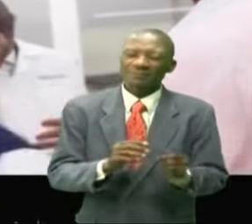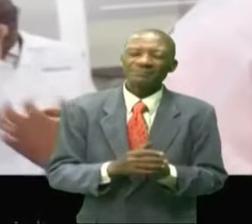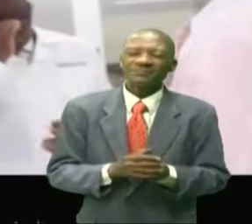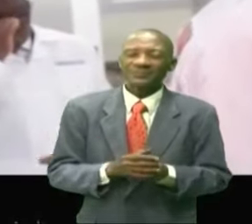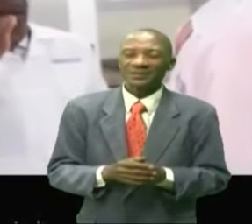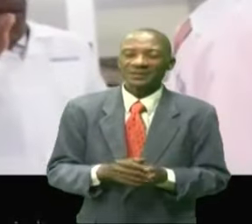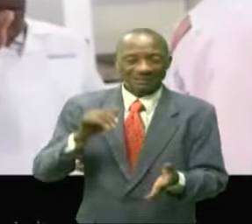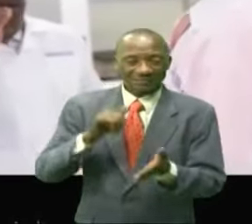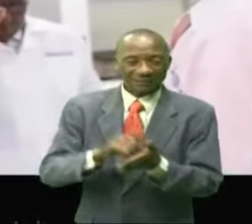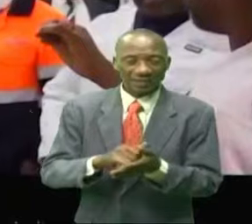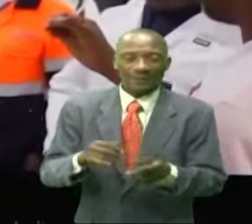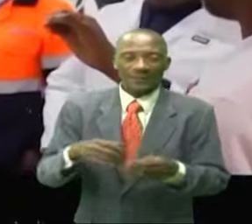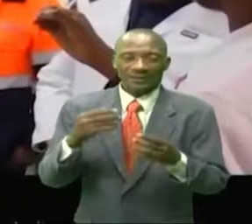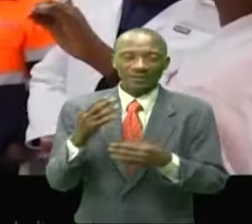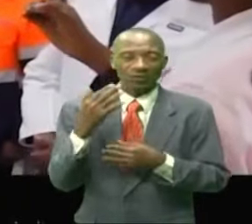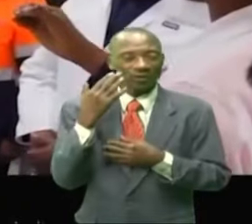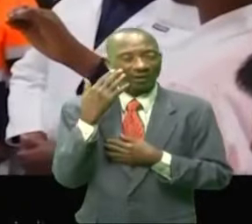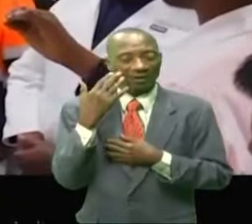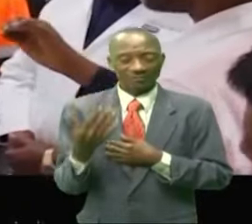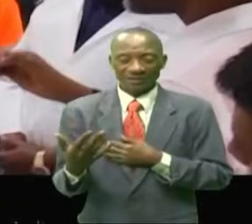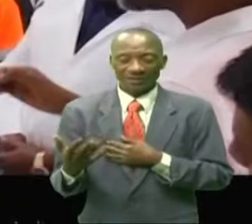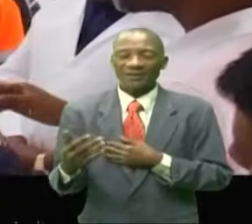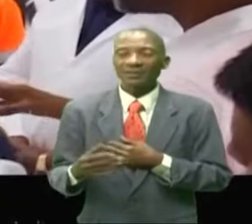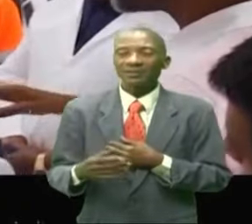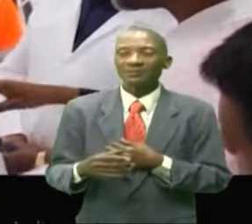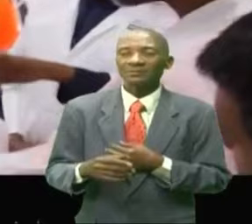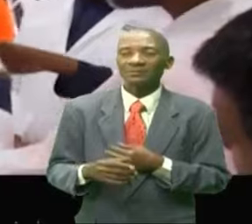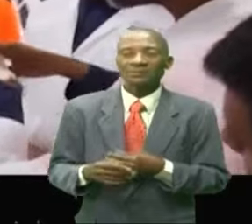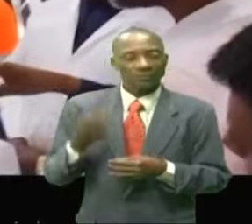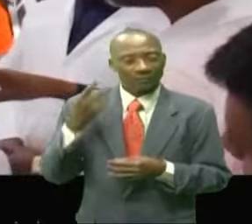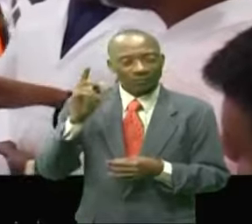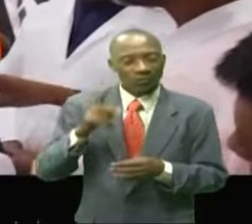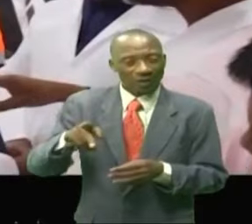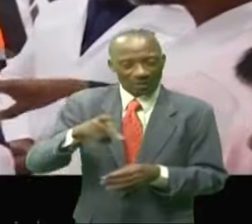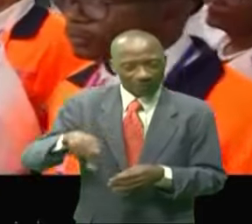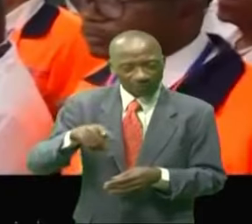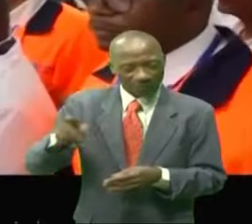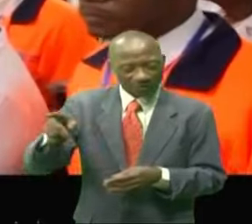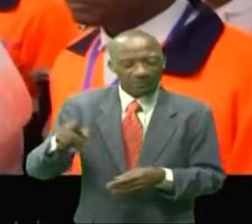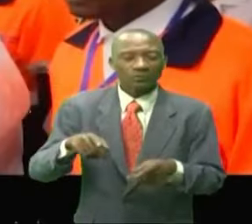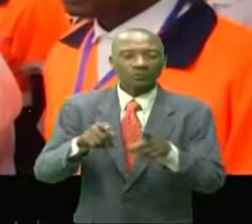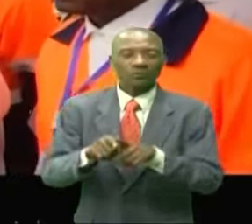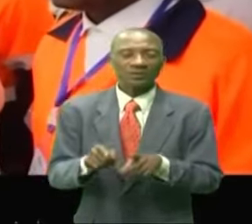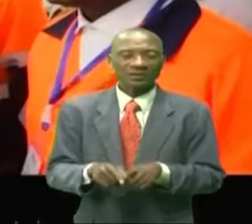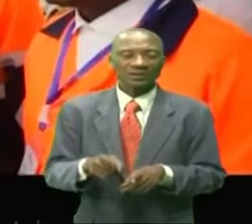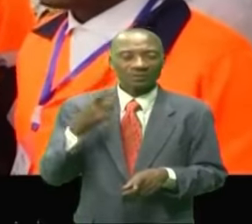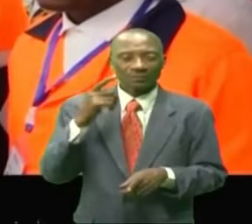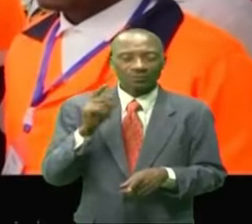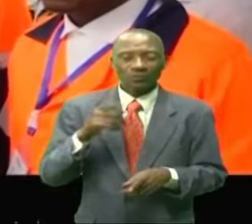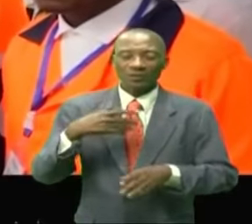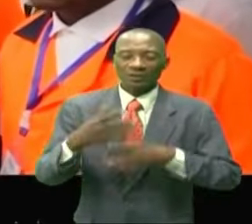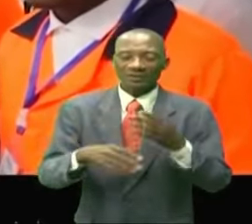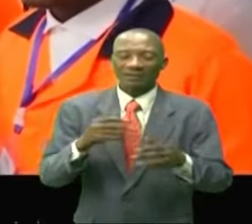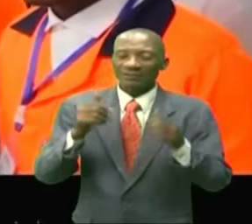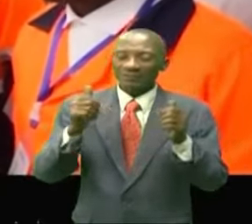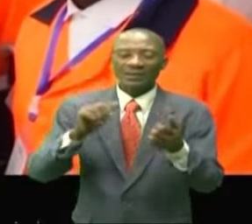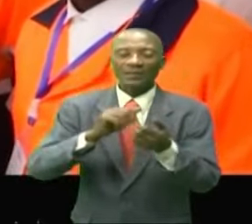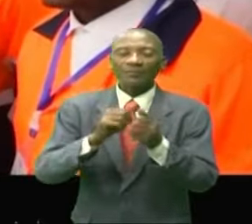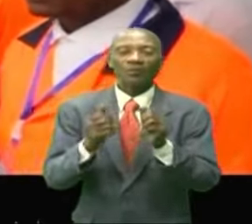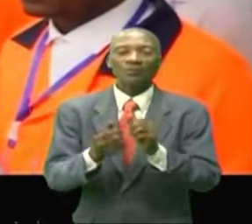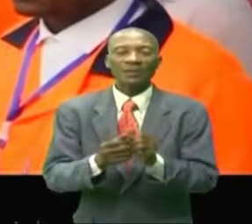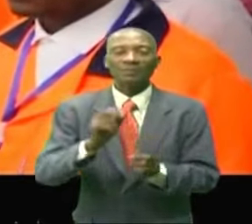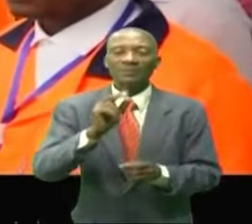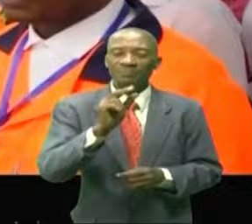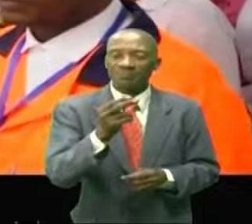d'expertise, d'évaluation et de certification de substances minérales précieuses et semi-précieuses ce jeudi 5